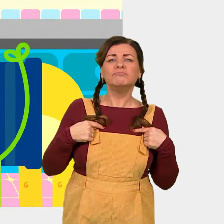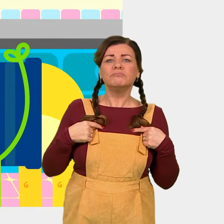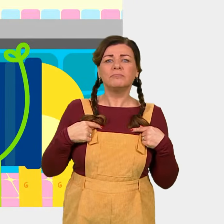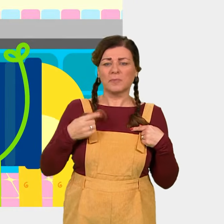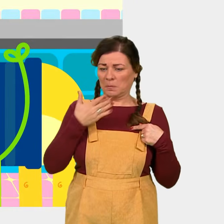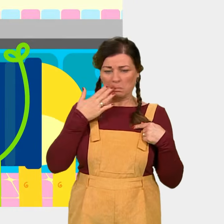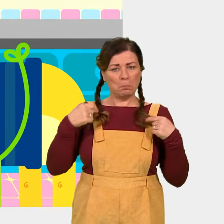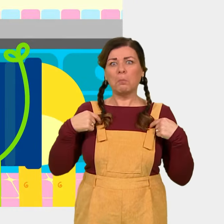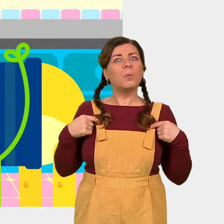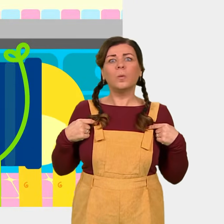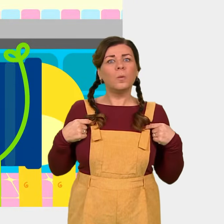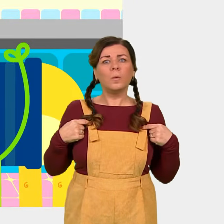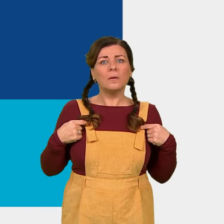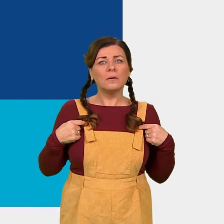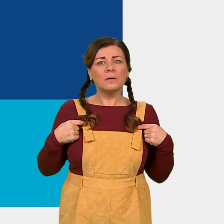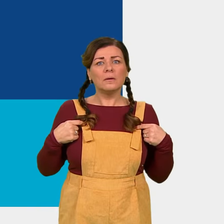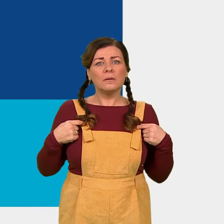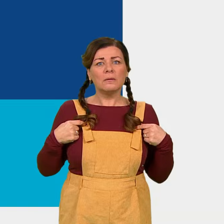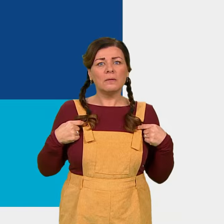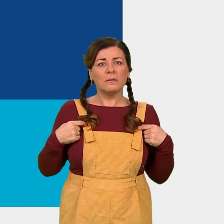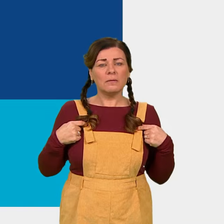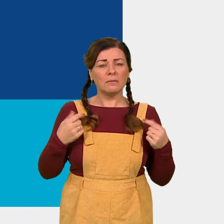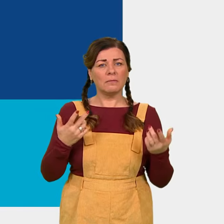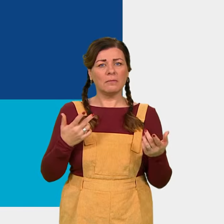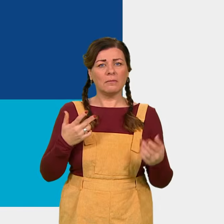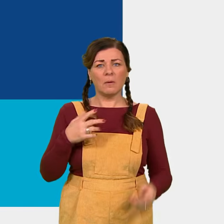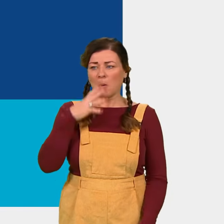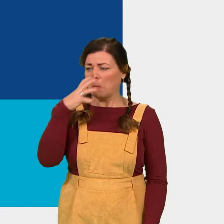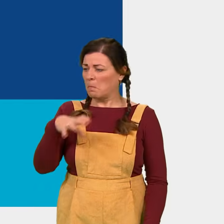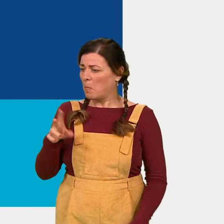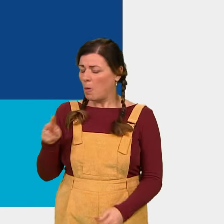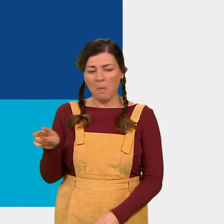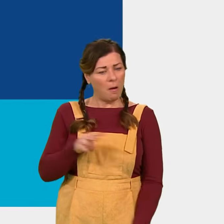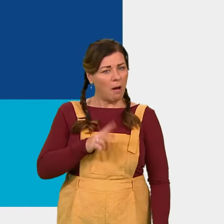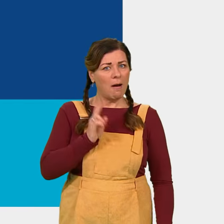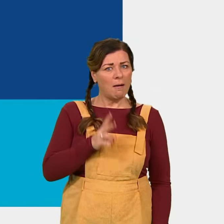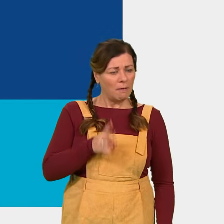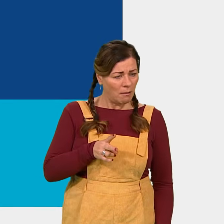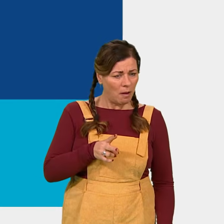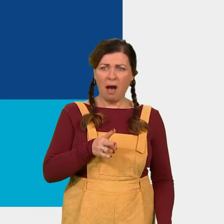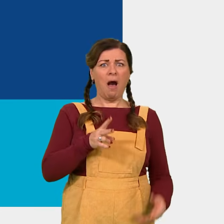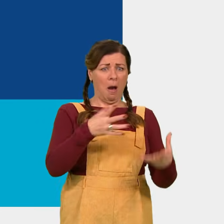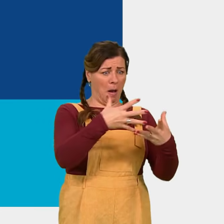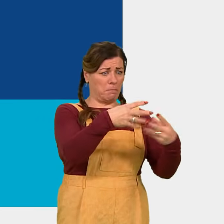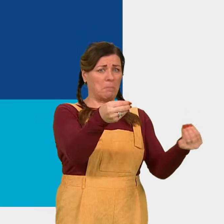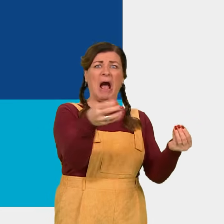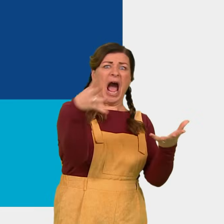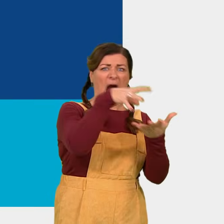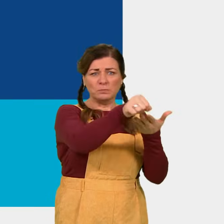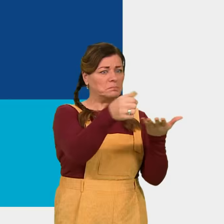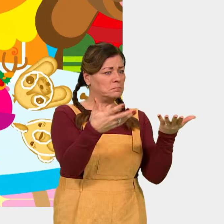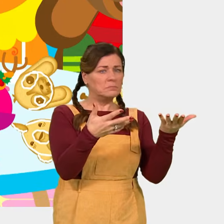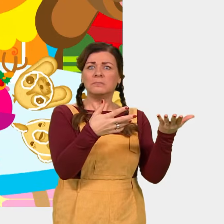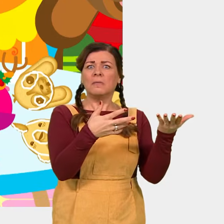wedi cyffwrdd yn dy dŷ di. Erbyn i Plwmp droi nôl at y tŷ, roedd darn mawr o'r to wedi